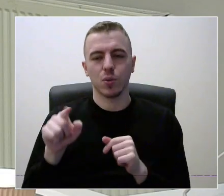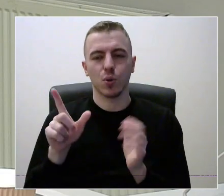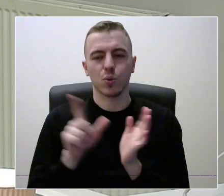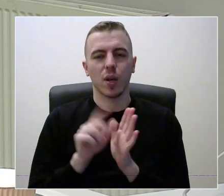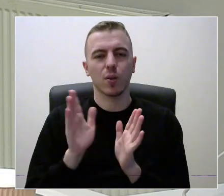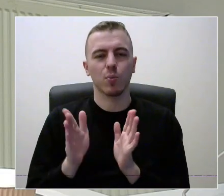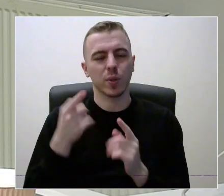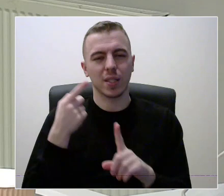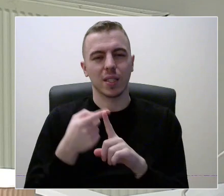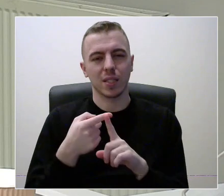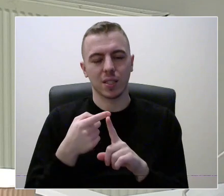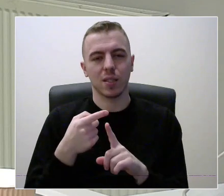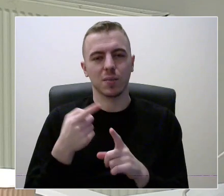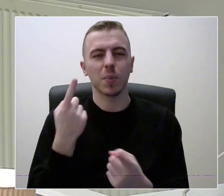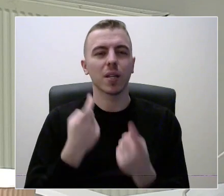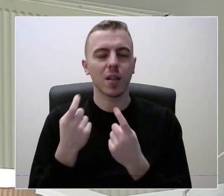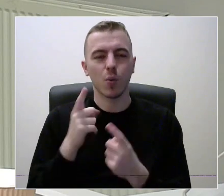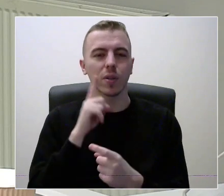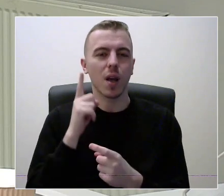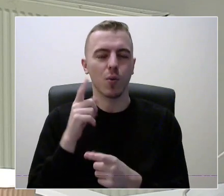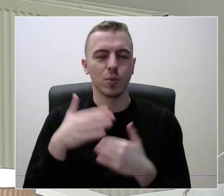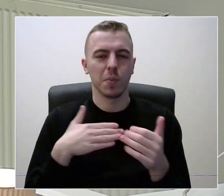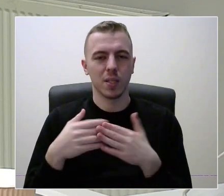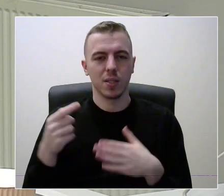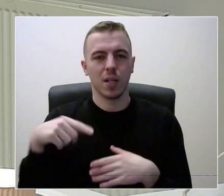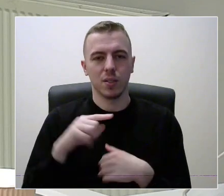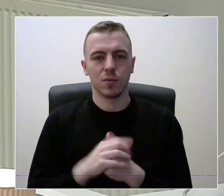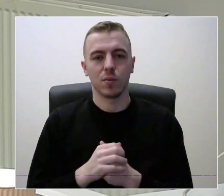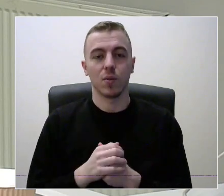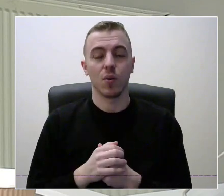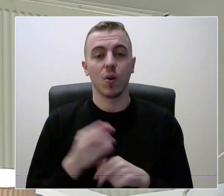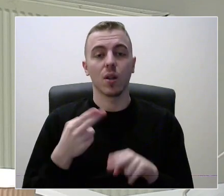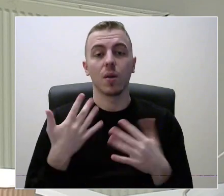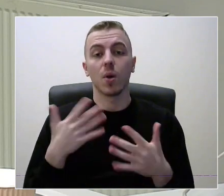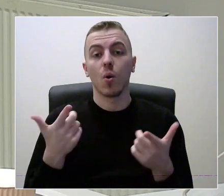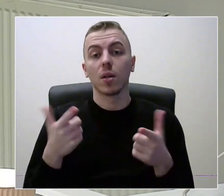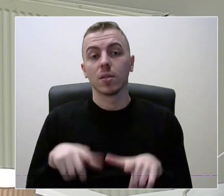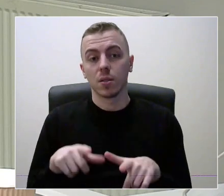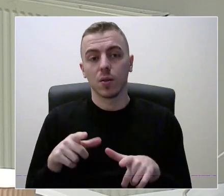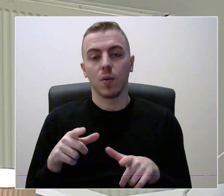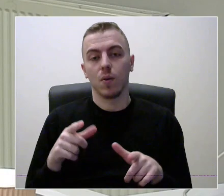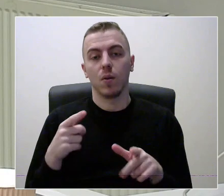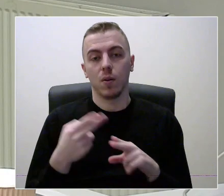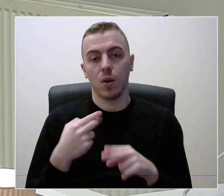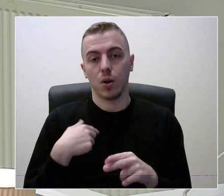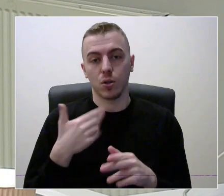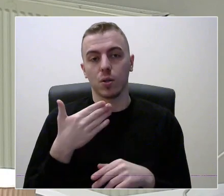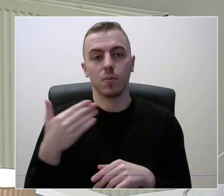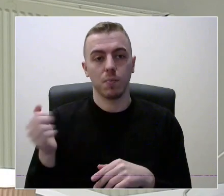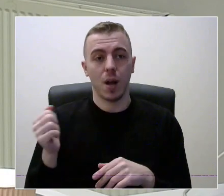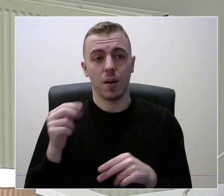siekis pritraukti jaunus specialistus. Ir kadangi taip jau nutiko, kad aš esu įgyjęs magistro